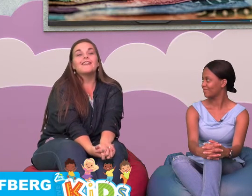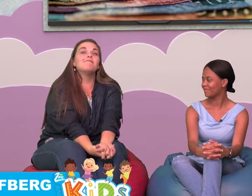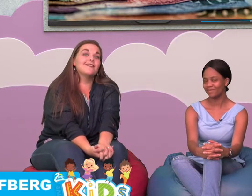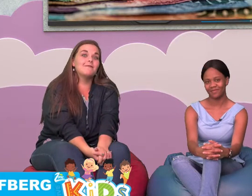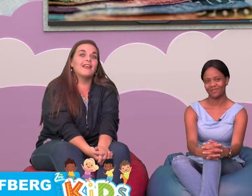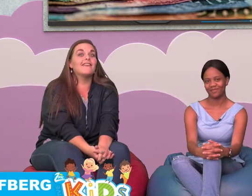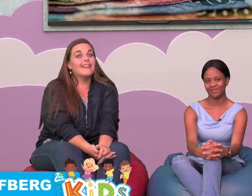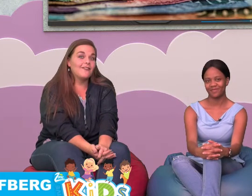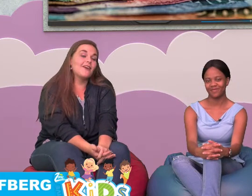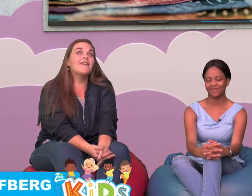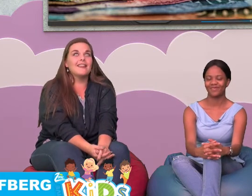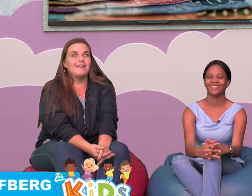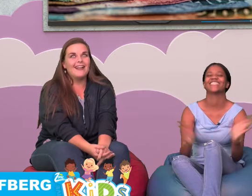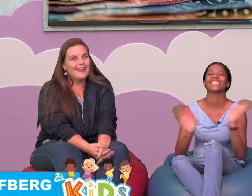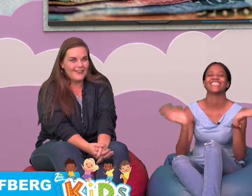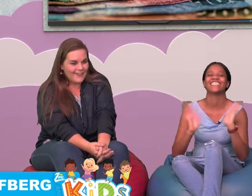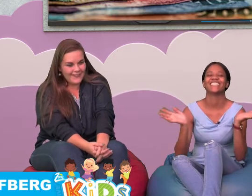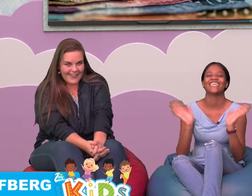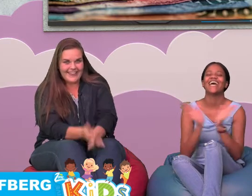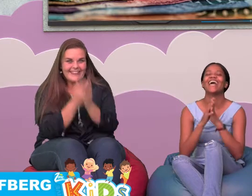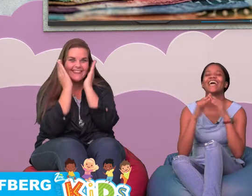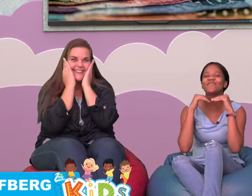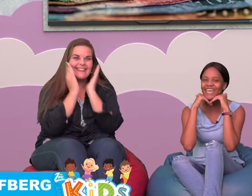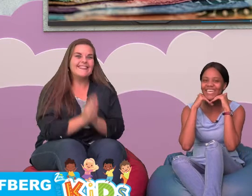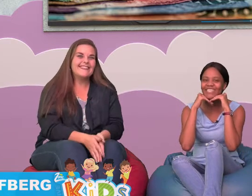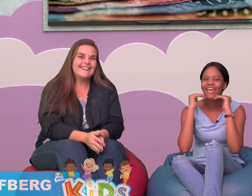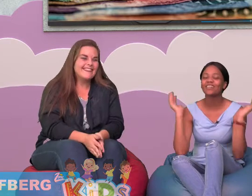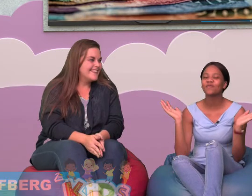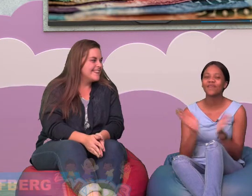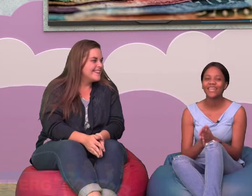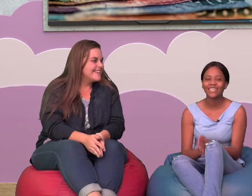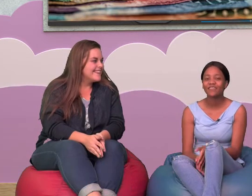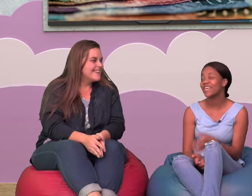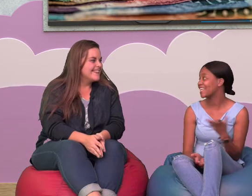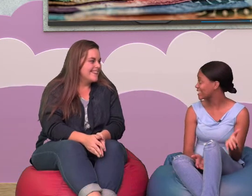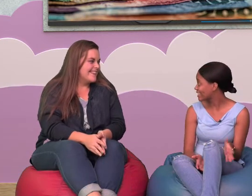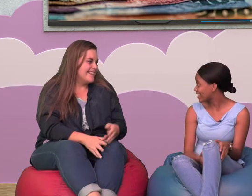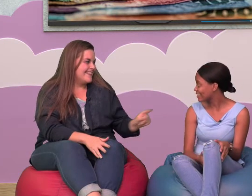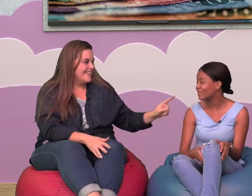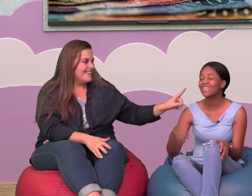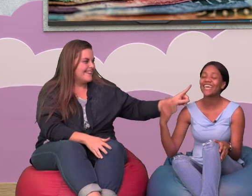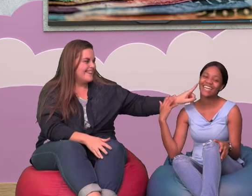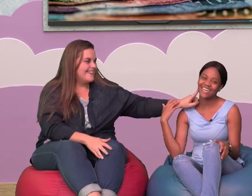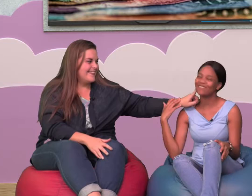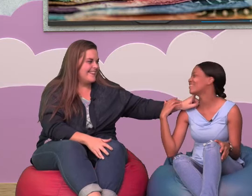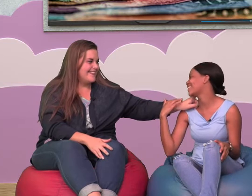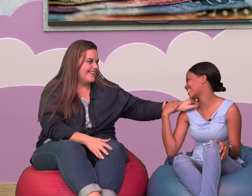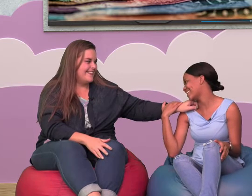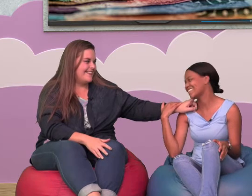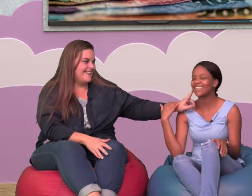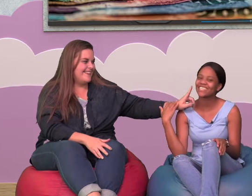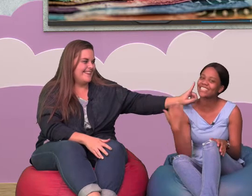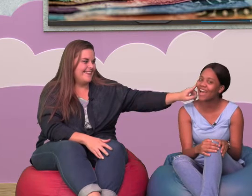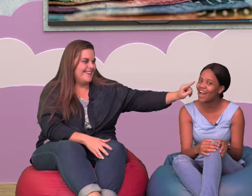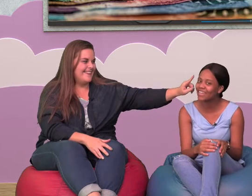vandag die mooiste maatjie wat ek nog ooit in my hele lewe gehad het. Hi maatjies, ek is so bly dat ek weer eens terug is om met julle en met